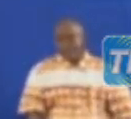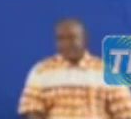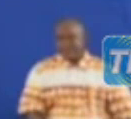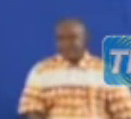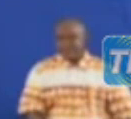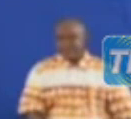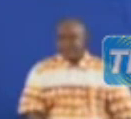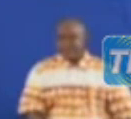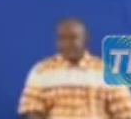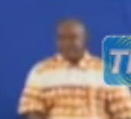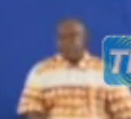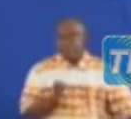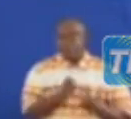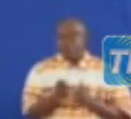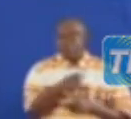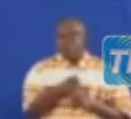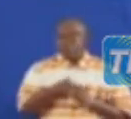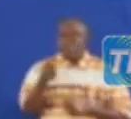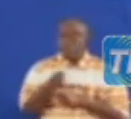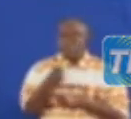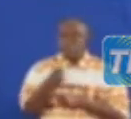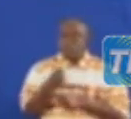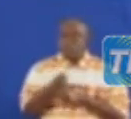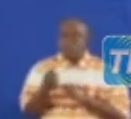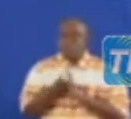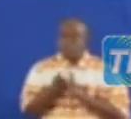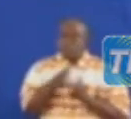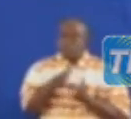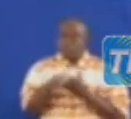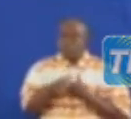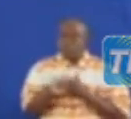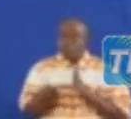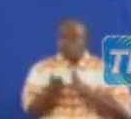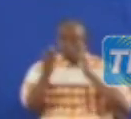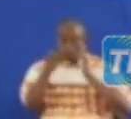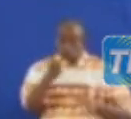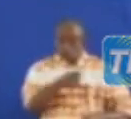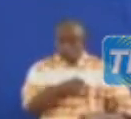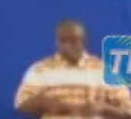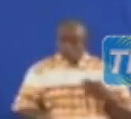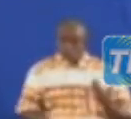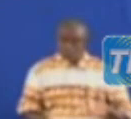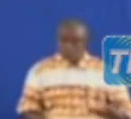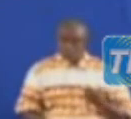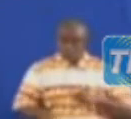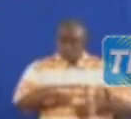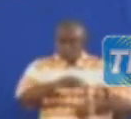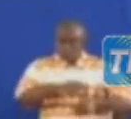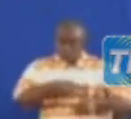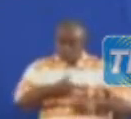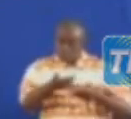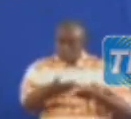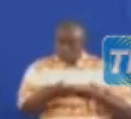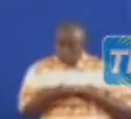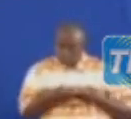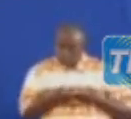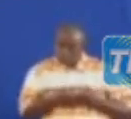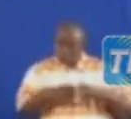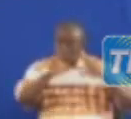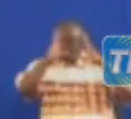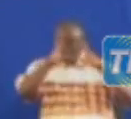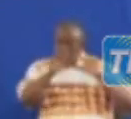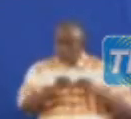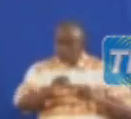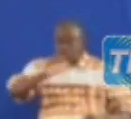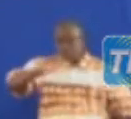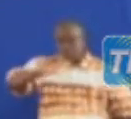ya Rais Temisemi inafanyia kazi maelekezo yaliyotolewa na Mheshimiwa Rais wakati akipokea taarifa ya mdhibiti na